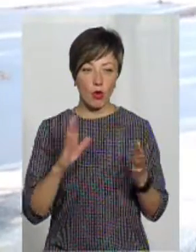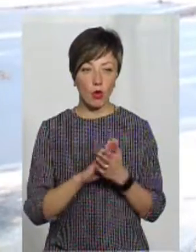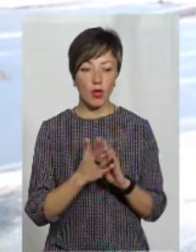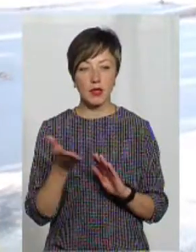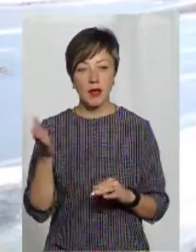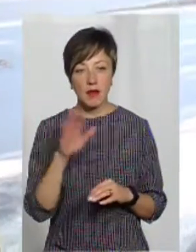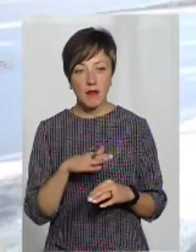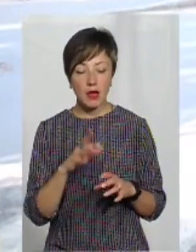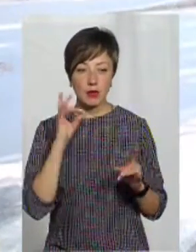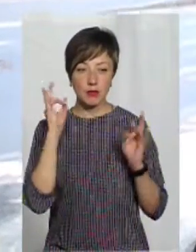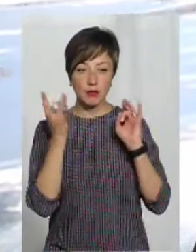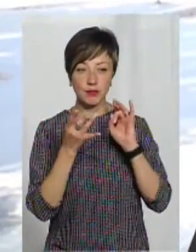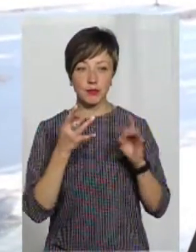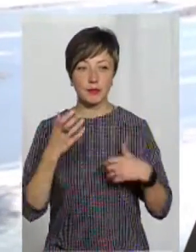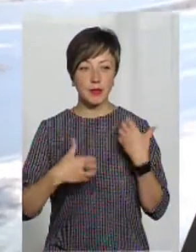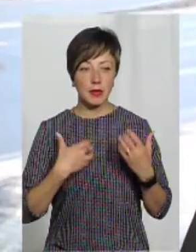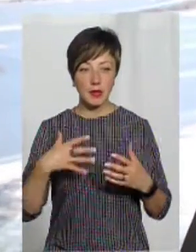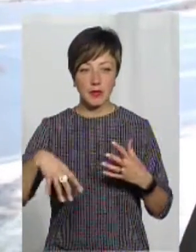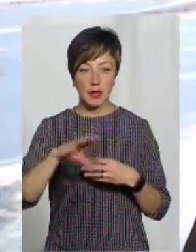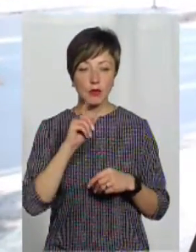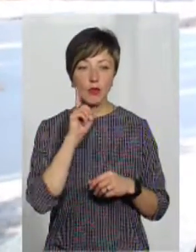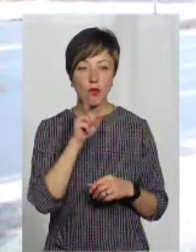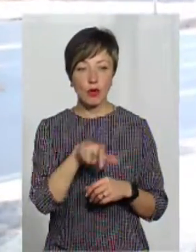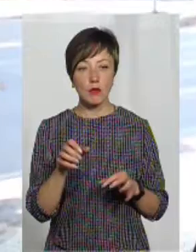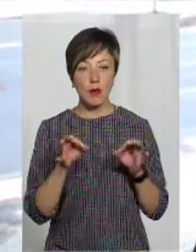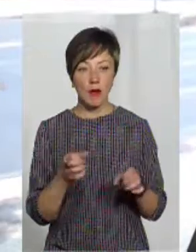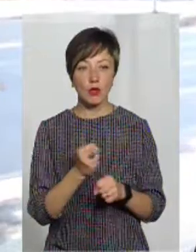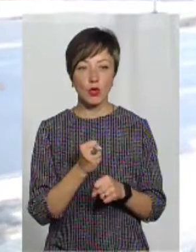Давайте якось бити на сполох усі разом. Молодь